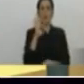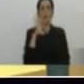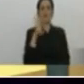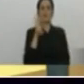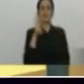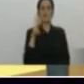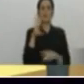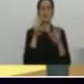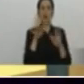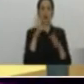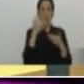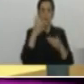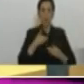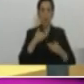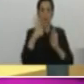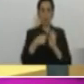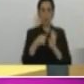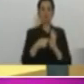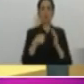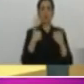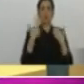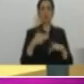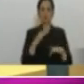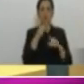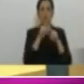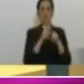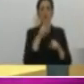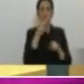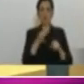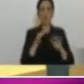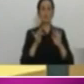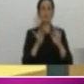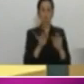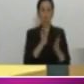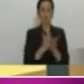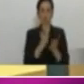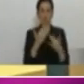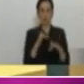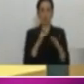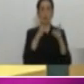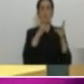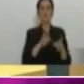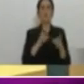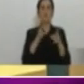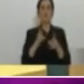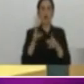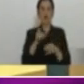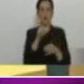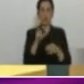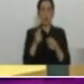мизан, саацилос, а все тут ганхил беби. Оппозиции самартлияни критика. Ром,